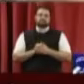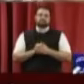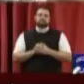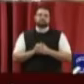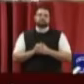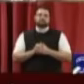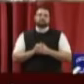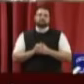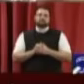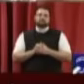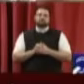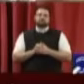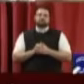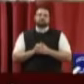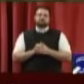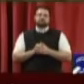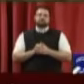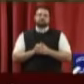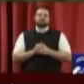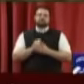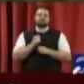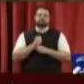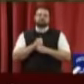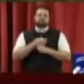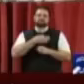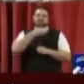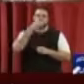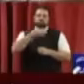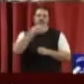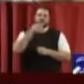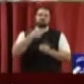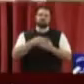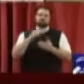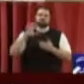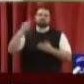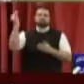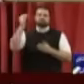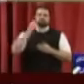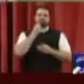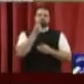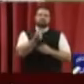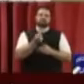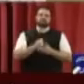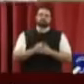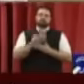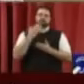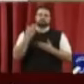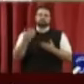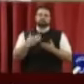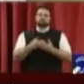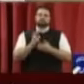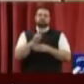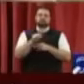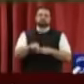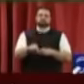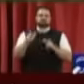emitiți, afirmați, universul... Vă răspund. Eh, a zis Nicolina! Nicolina, mă mulțumesc de-a spus pentru prezența în emisiune.